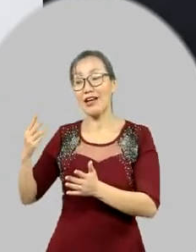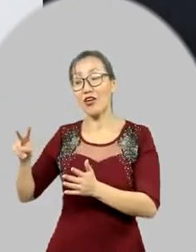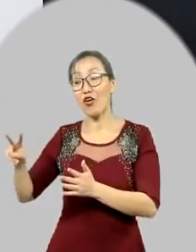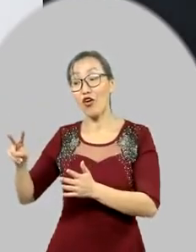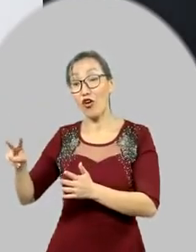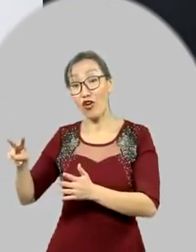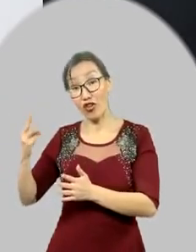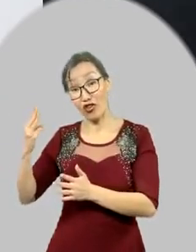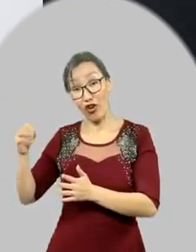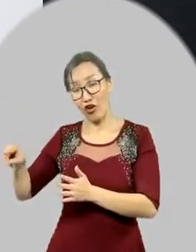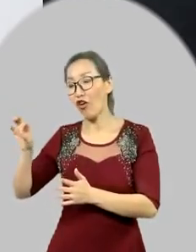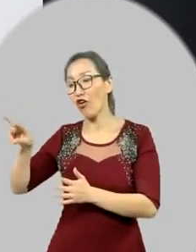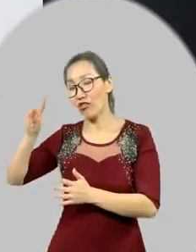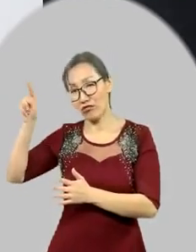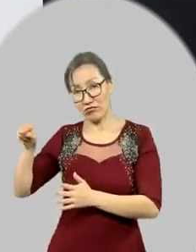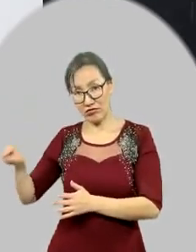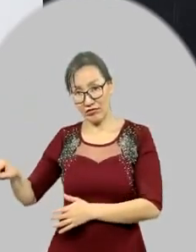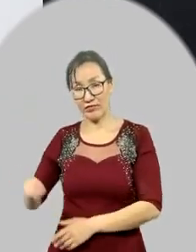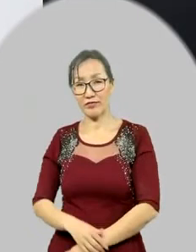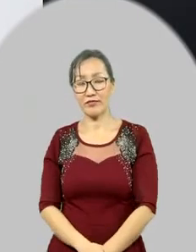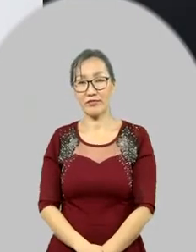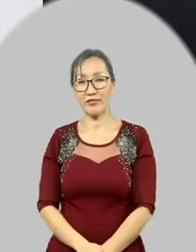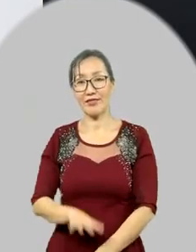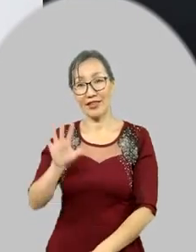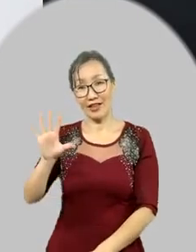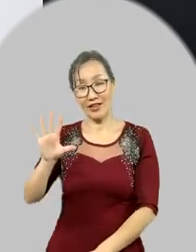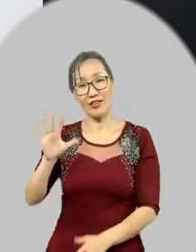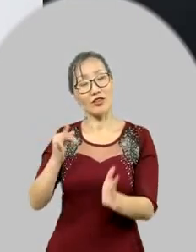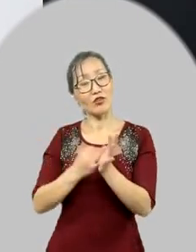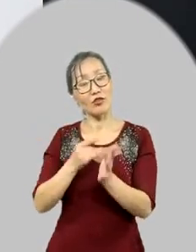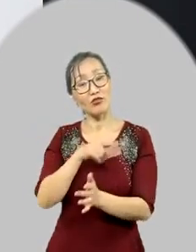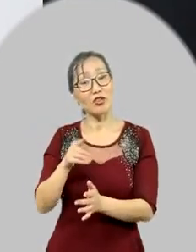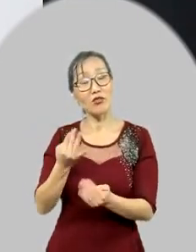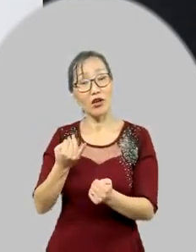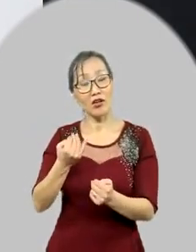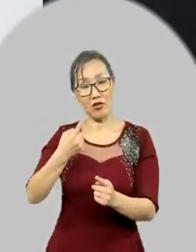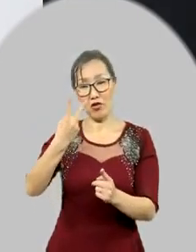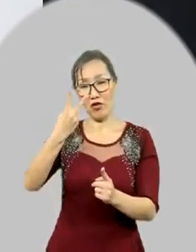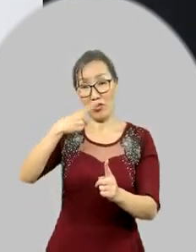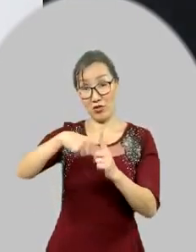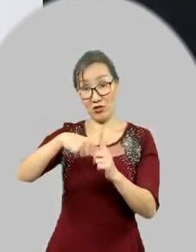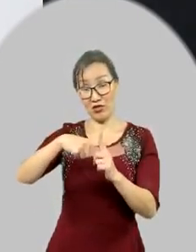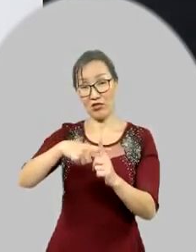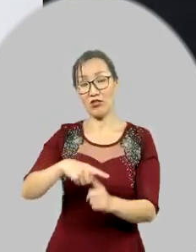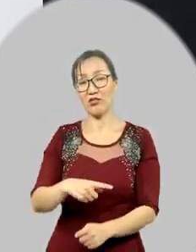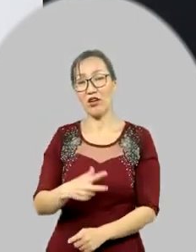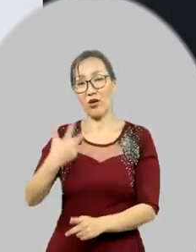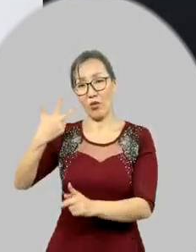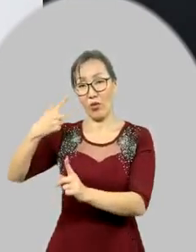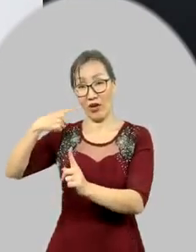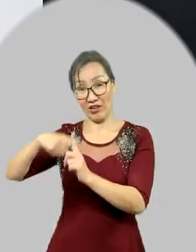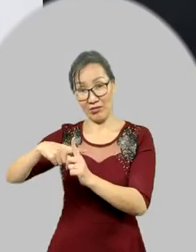тоог олох юм байна. За, ажиглая. 5, 7 гэхээр 2-оор нэмэгдээд,